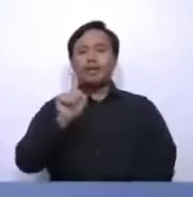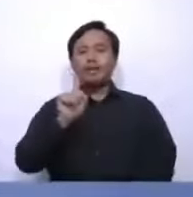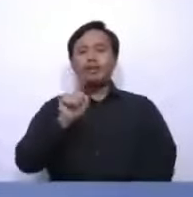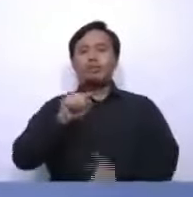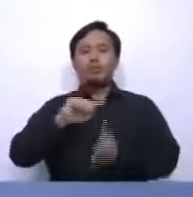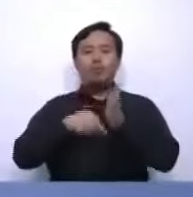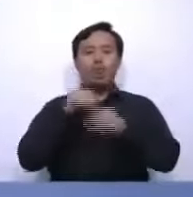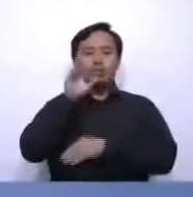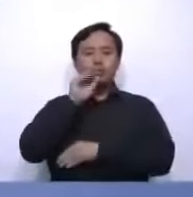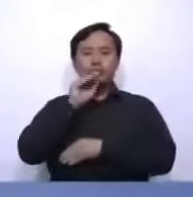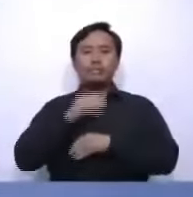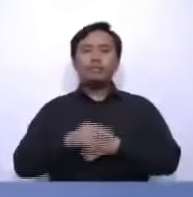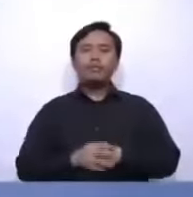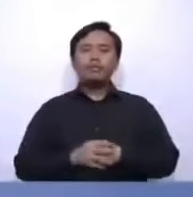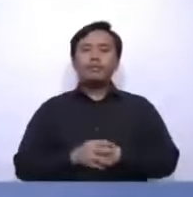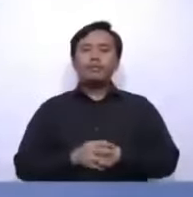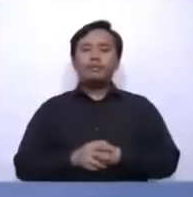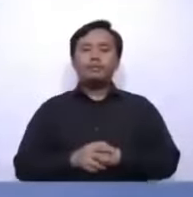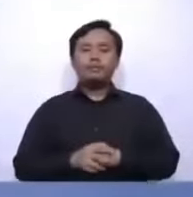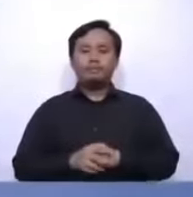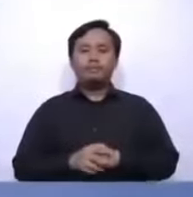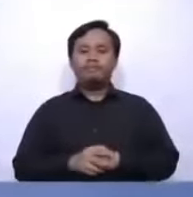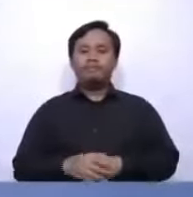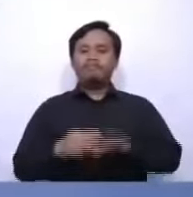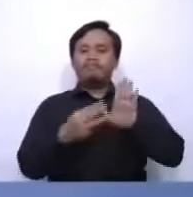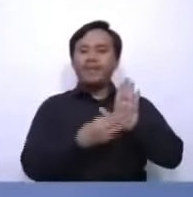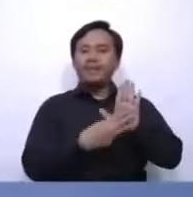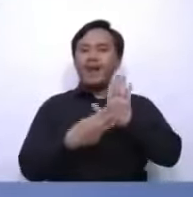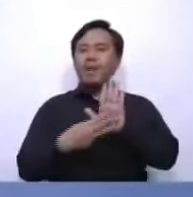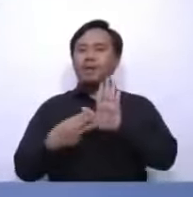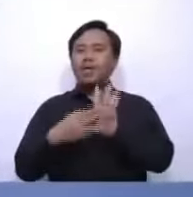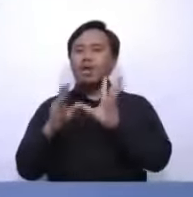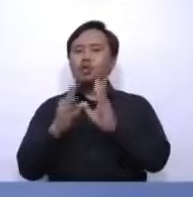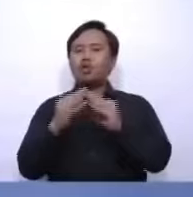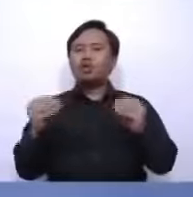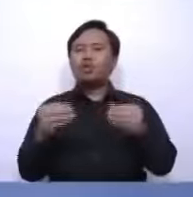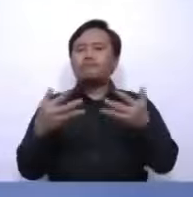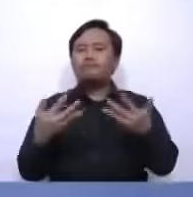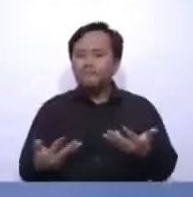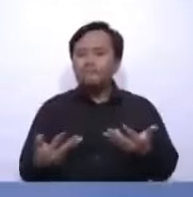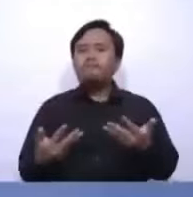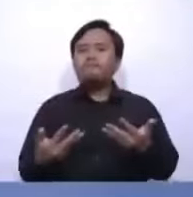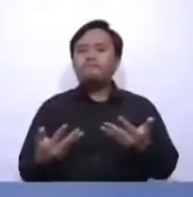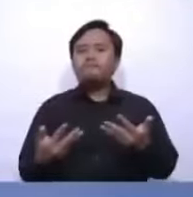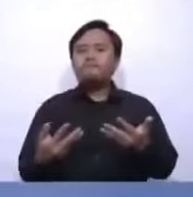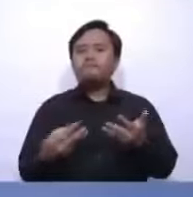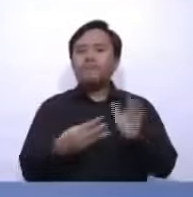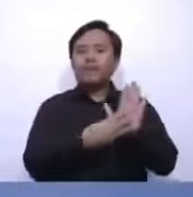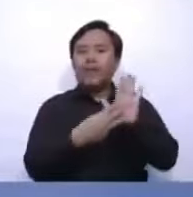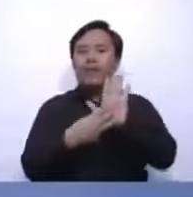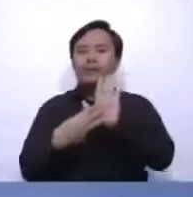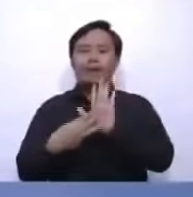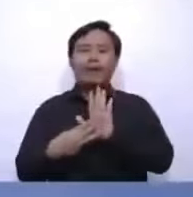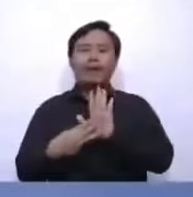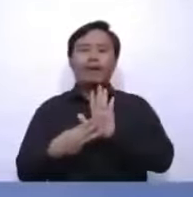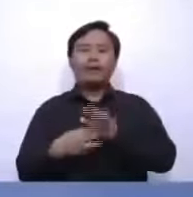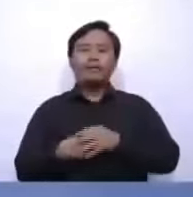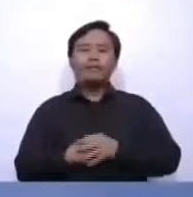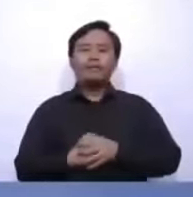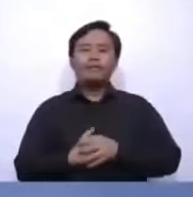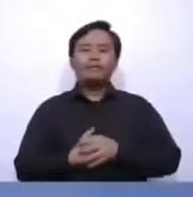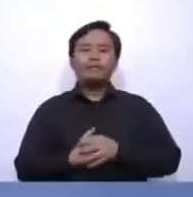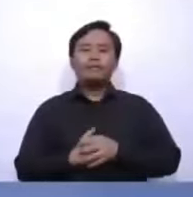sejak berbicara. Kunci dari semua persoalan, kunci dari semua masalah ada terletak